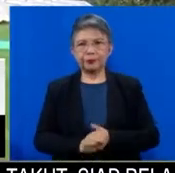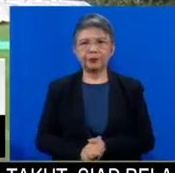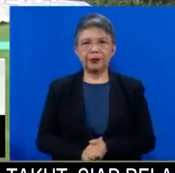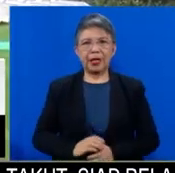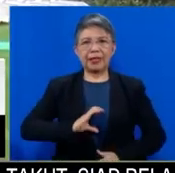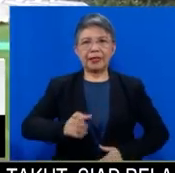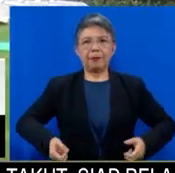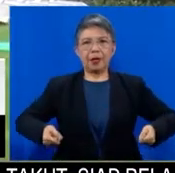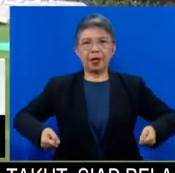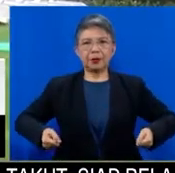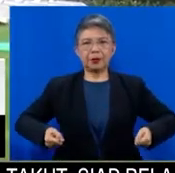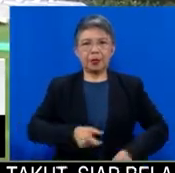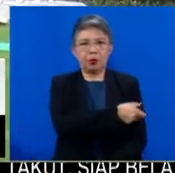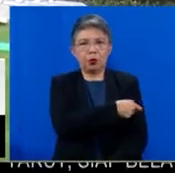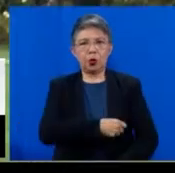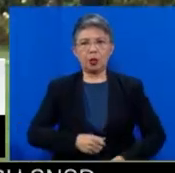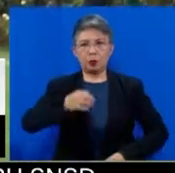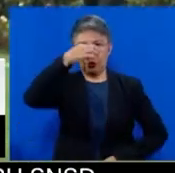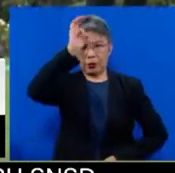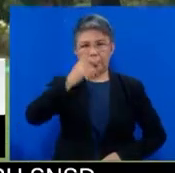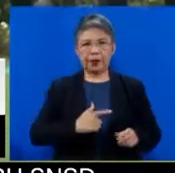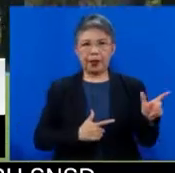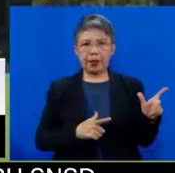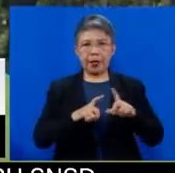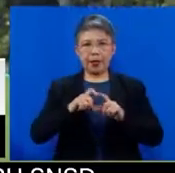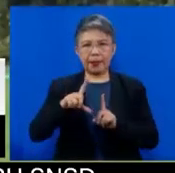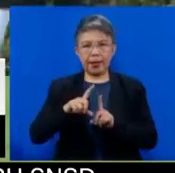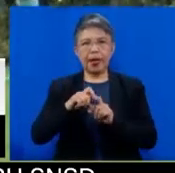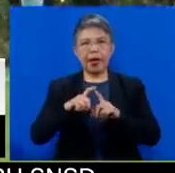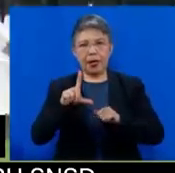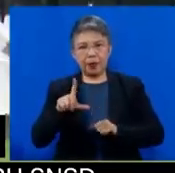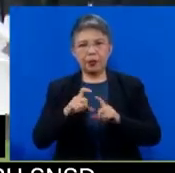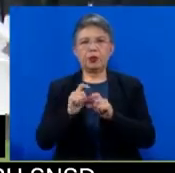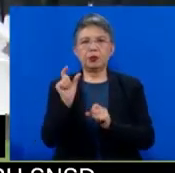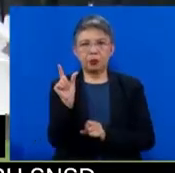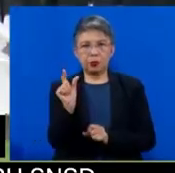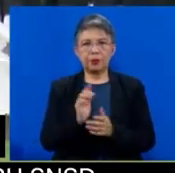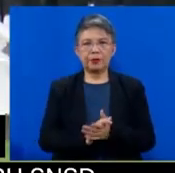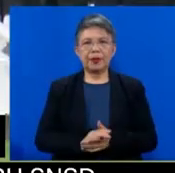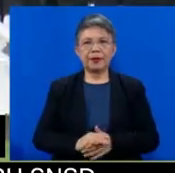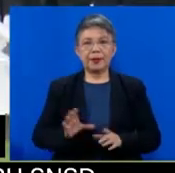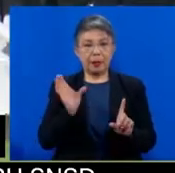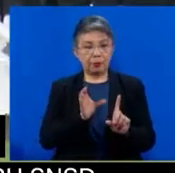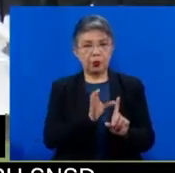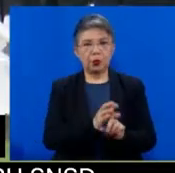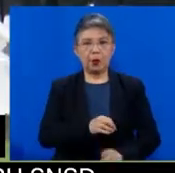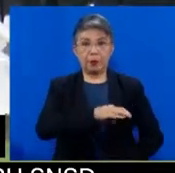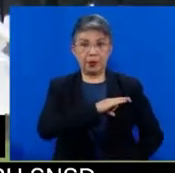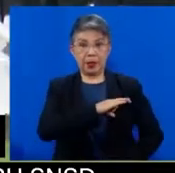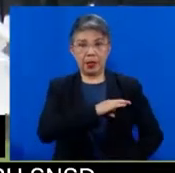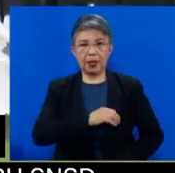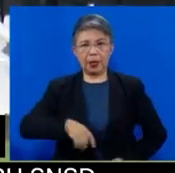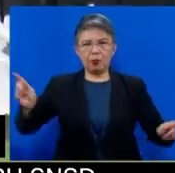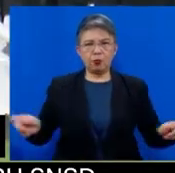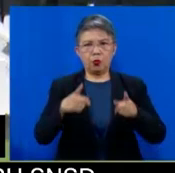Capaska, pasukan protokol kepolisian, TNI Angkatan Darat, Laut, dan Udara, serta Pas Pampres dan Korps Musik dari